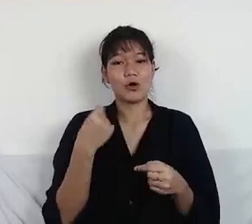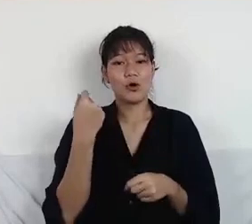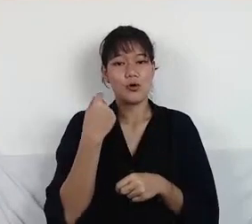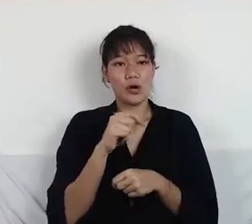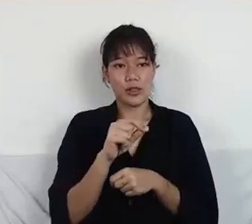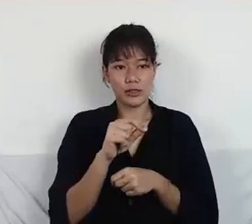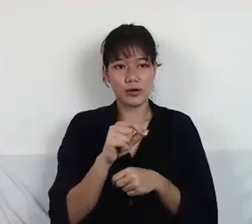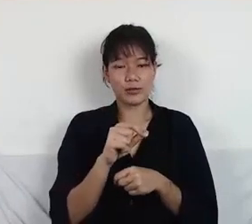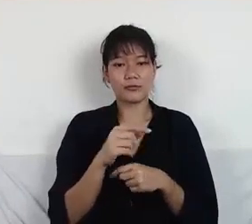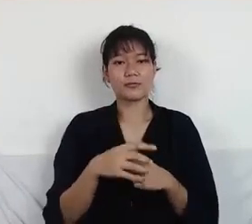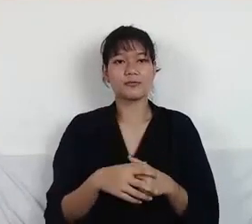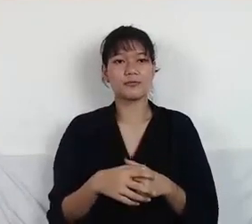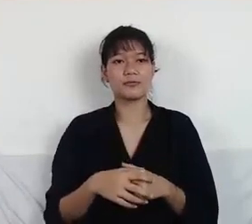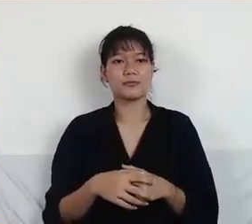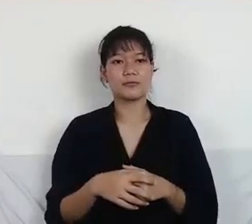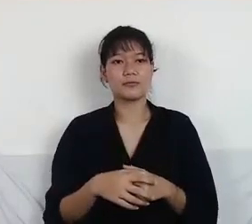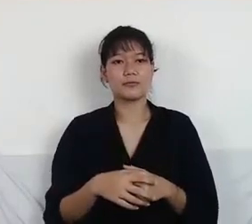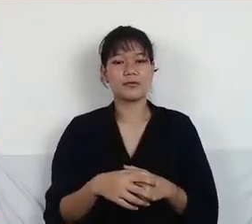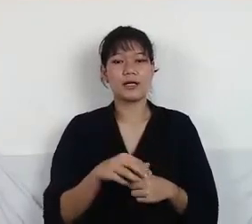dapat dihubungi yaitu